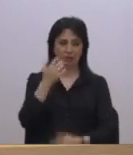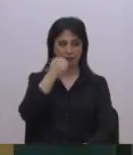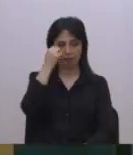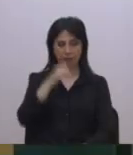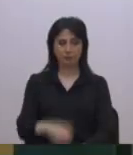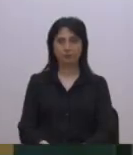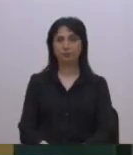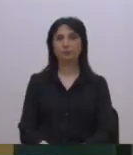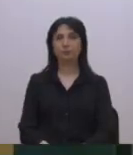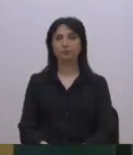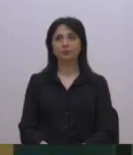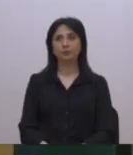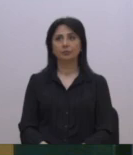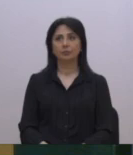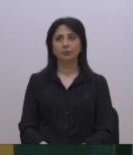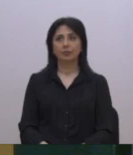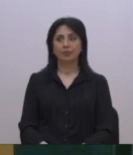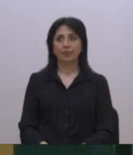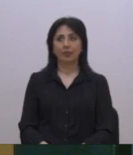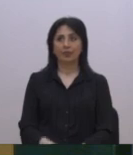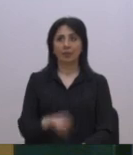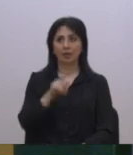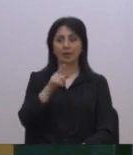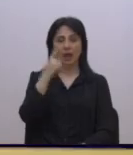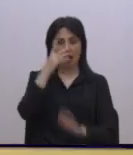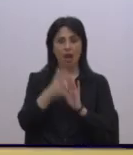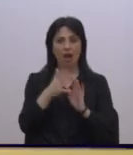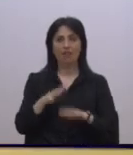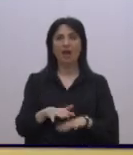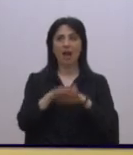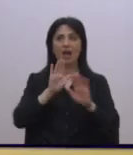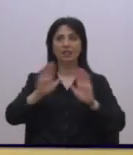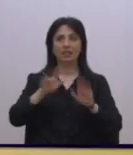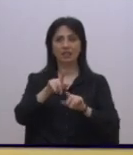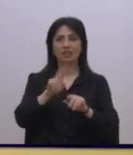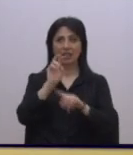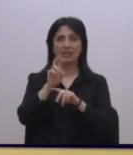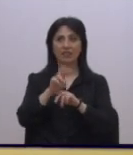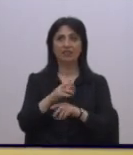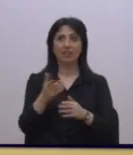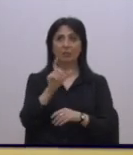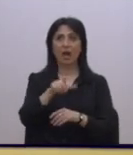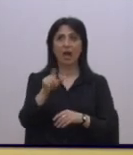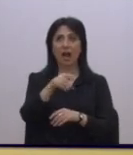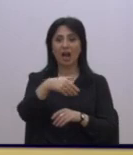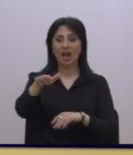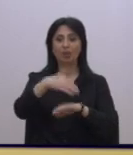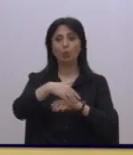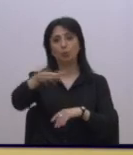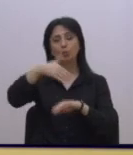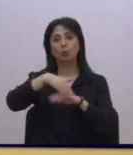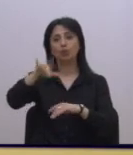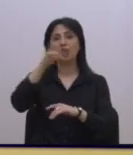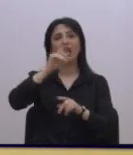მადლობა. ბატონ გიორგი, ხალხზე ვსაუბრობ, გასაგებია, რომ აქციებს აორგანიზებთ და აქციებზე დადიხართ, მაგრამ იქნებ ხალხშიც გახვიდეთ, ქუჩებში